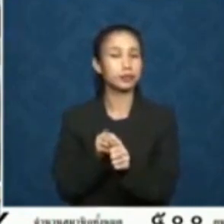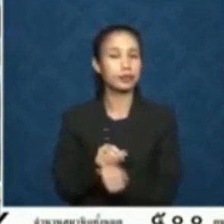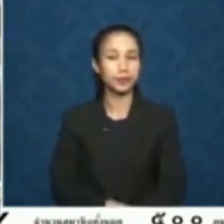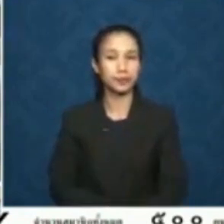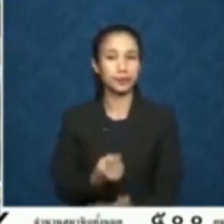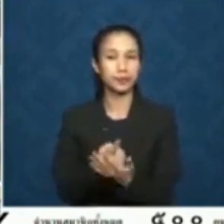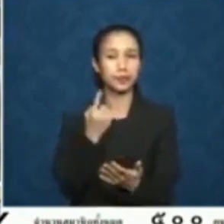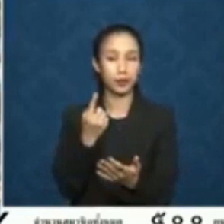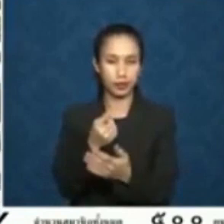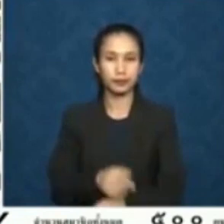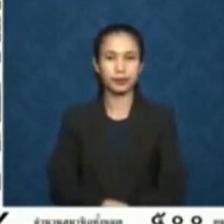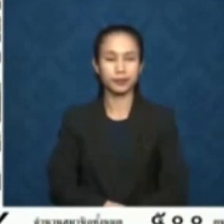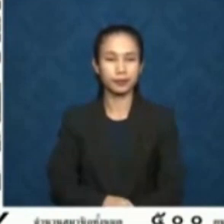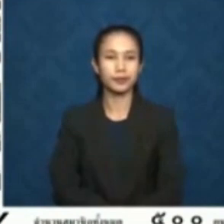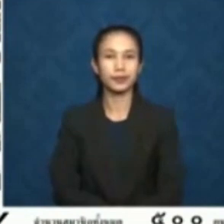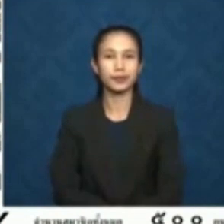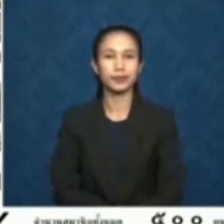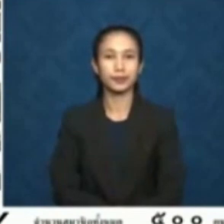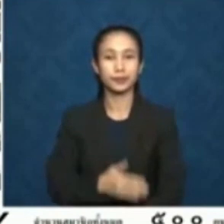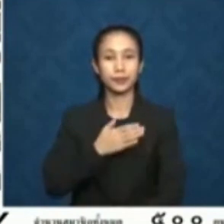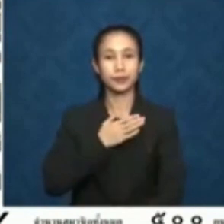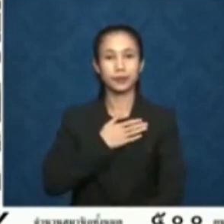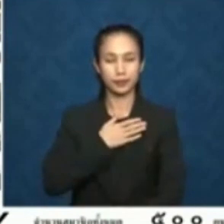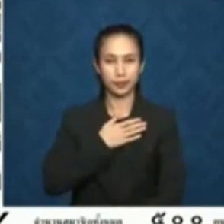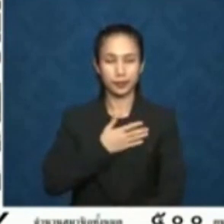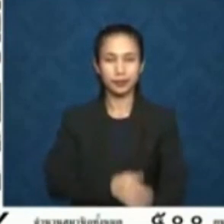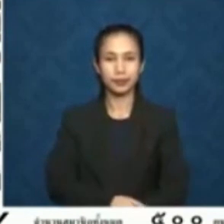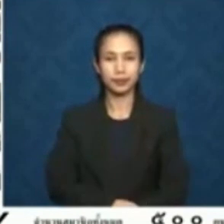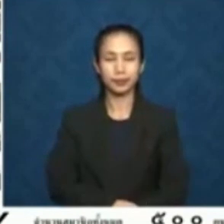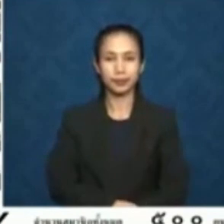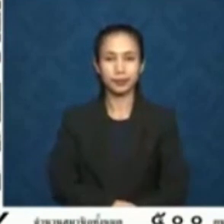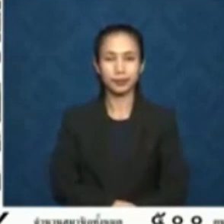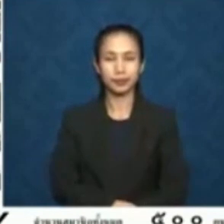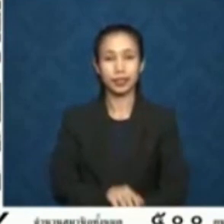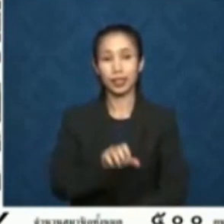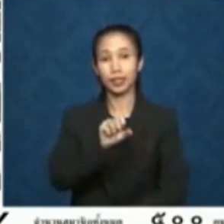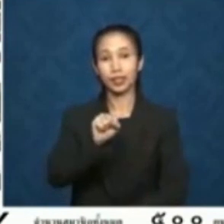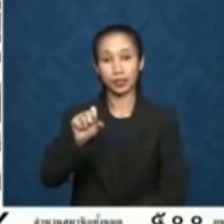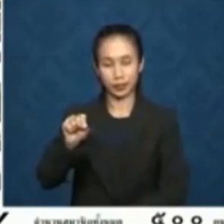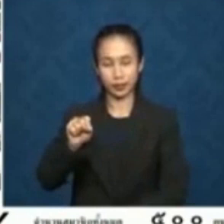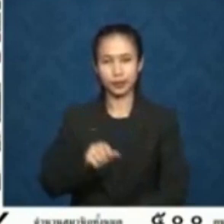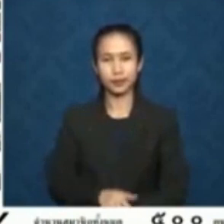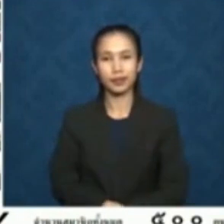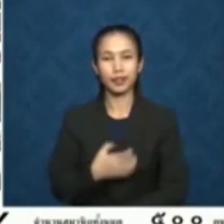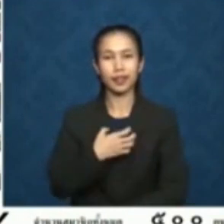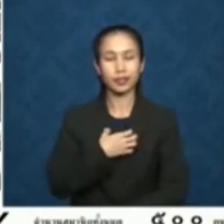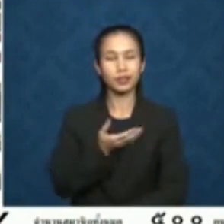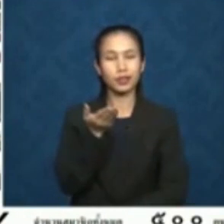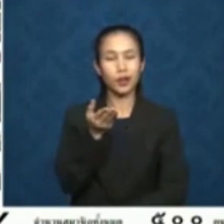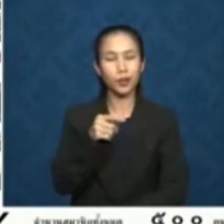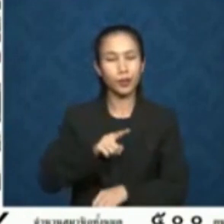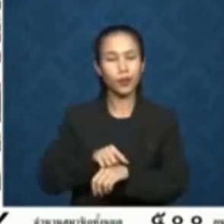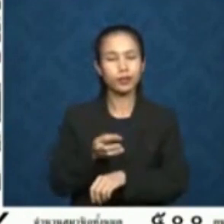ครับเอาตัวแทนพรรคภูมิใจไทยก่อนนะครับ ท่านประธาน แบ่งกันหารือนะครับ กรวีปริศนานันทกุลภูมิใจไทยจากจังหวัดอ่างทอง